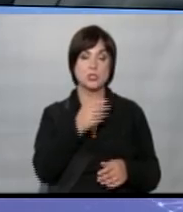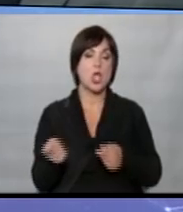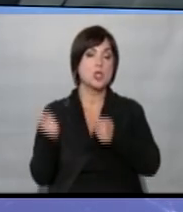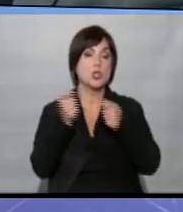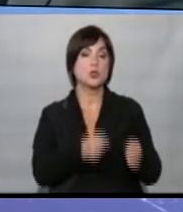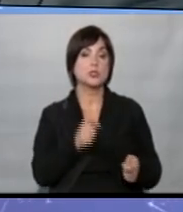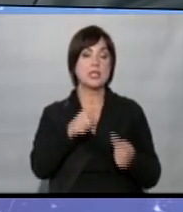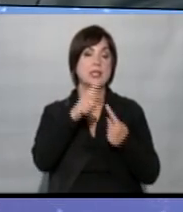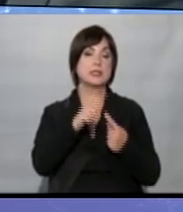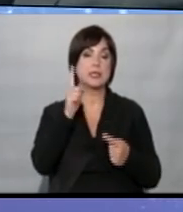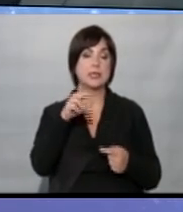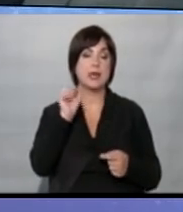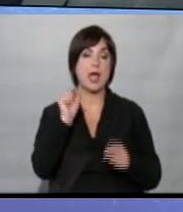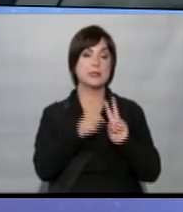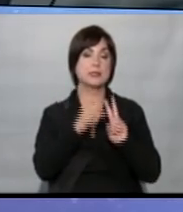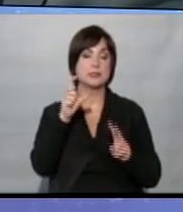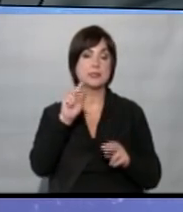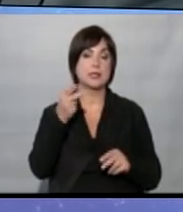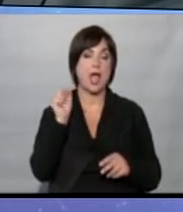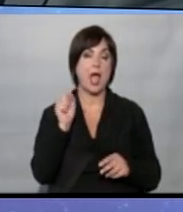една тиранска платформа каде што